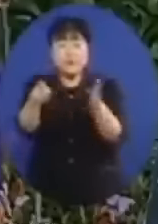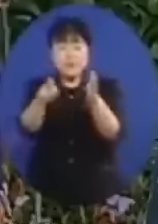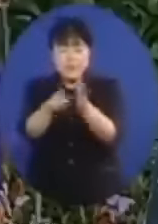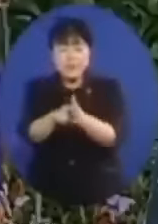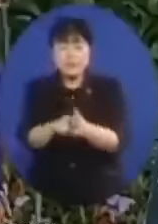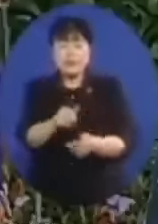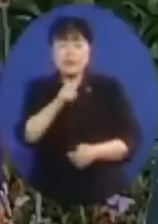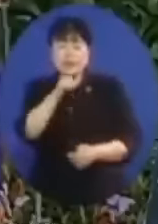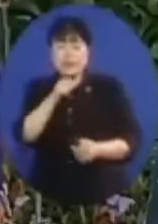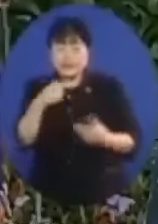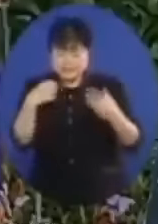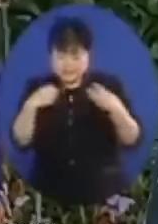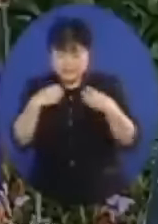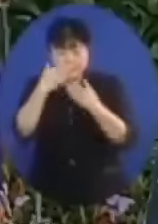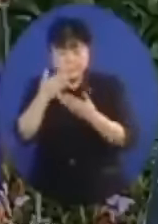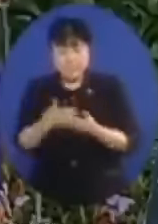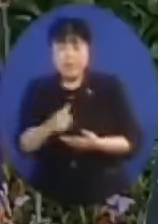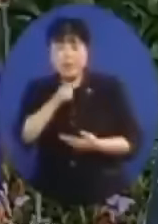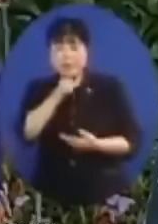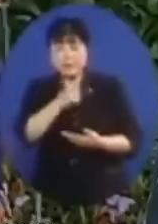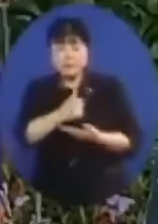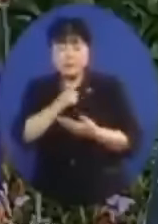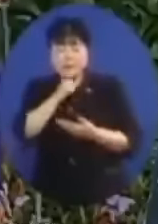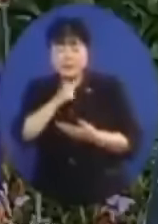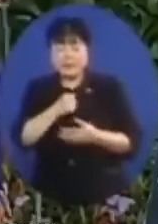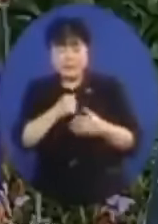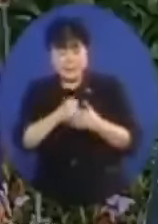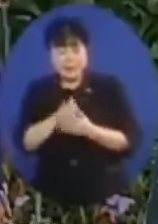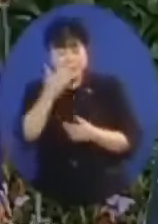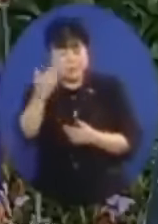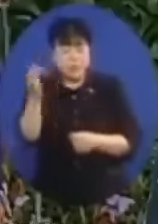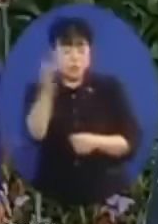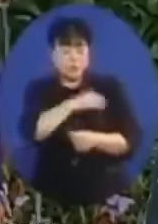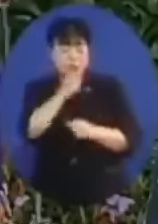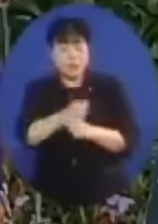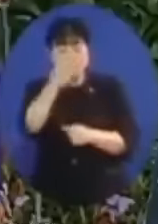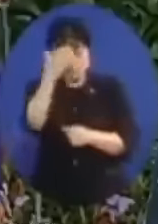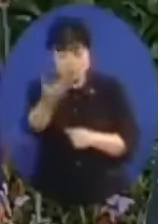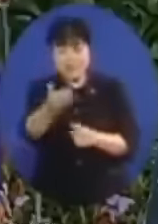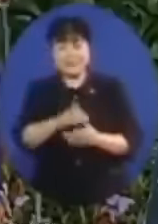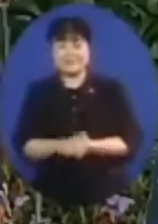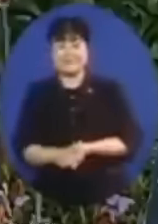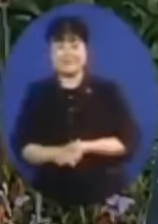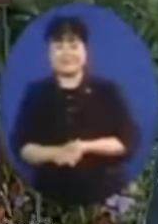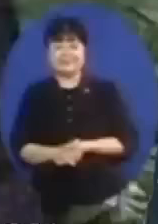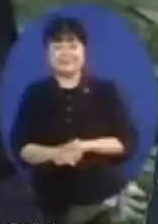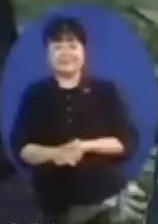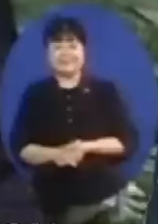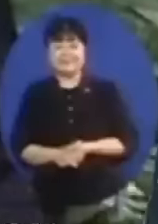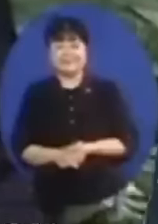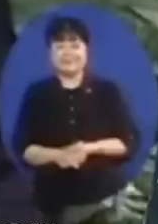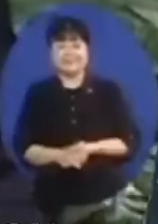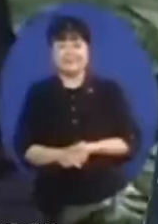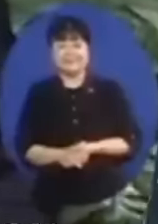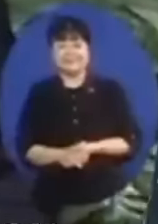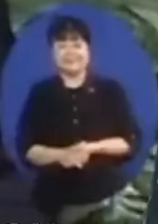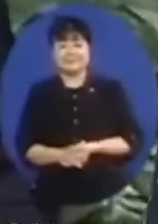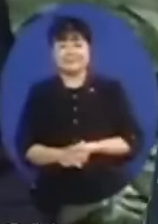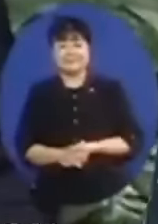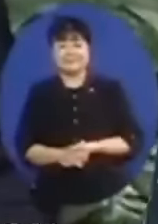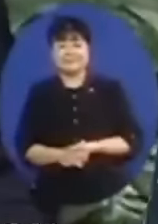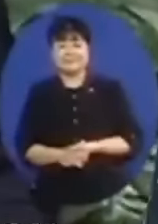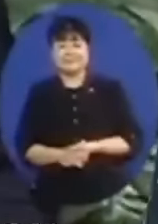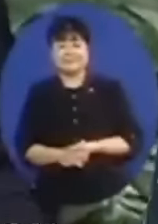위하여 가난하게 되시면 그의 가난함으로 말미암아 너희를 부유하게 하리 하심이라. 예?